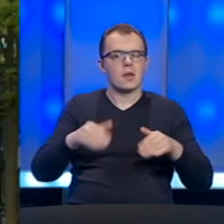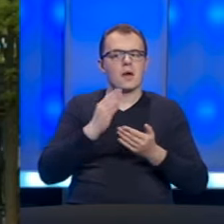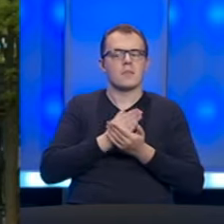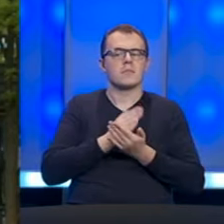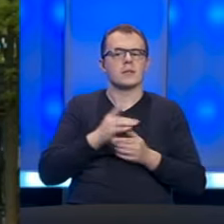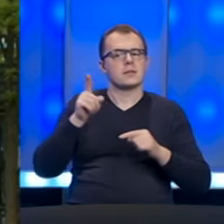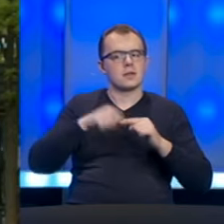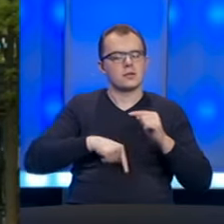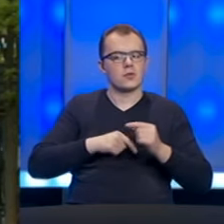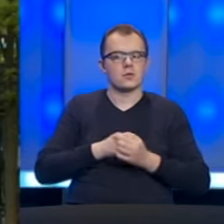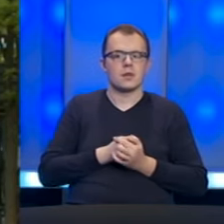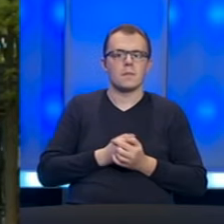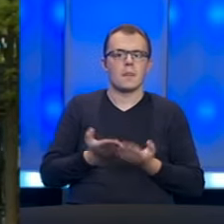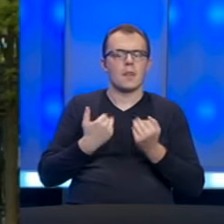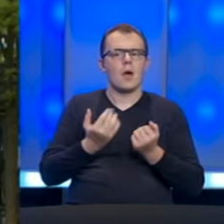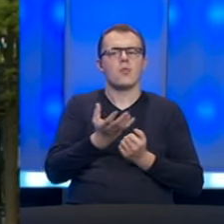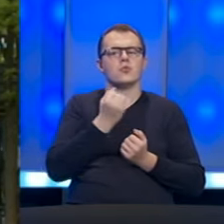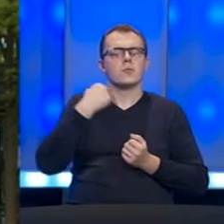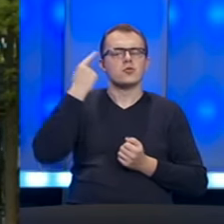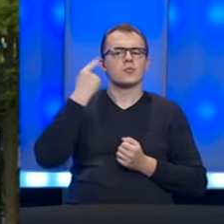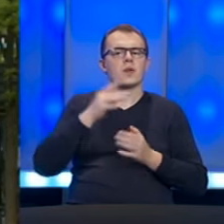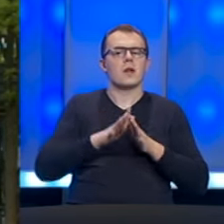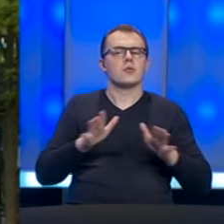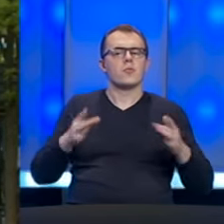biti sankcionisani. A uzimajući u obzir